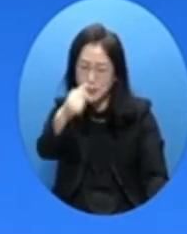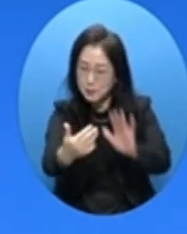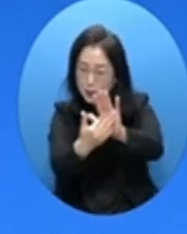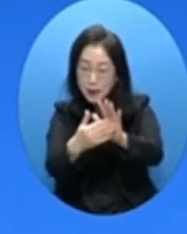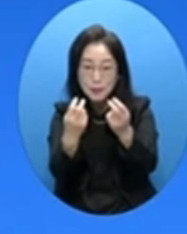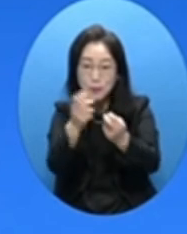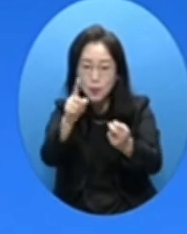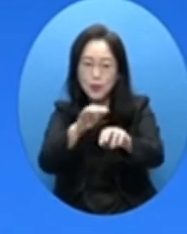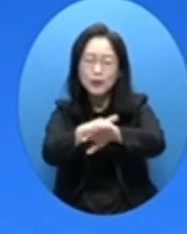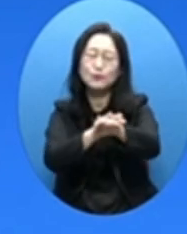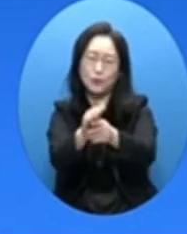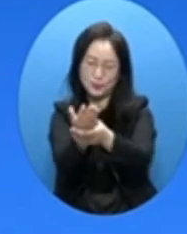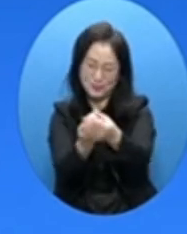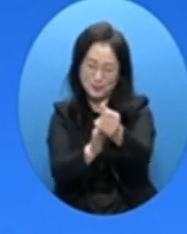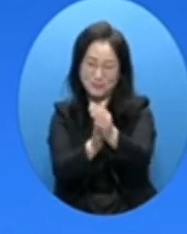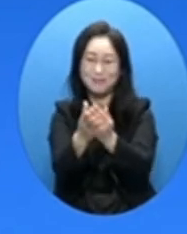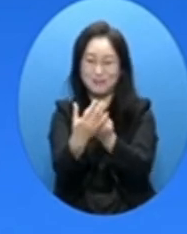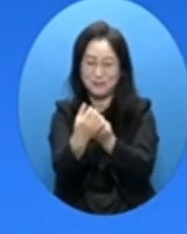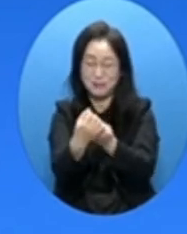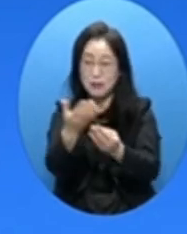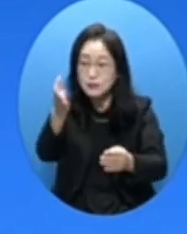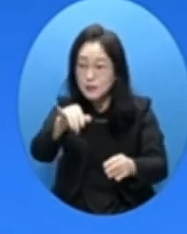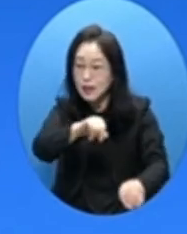그러나이 균이